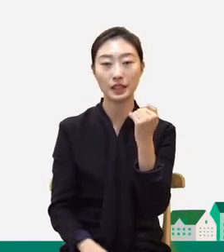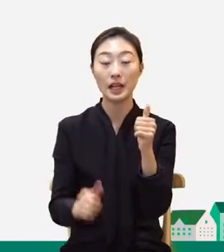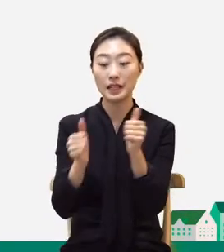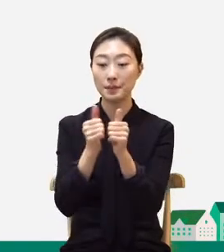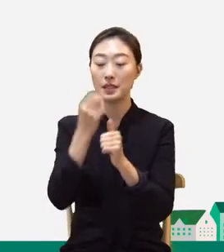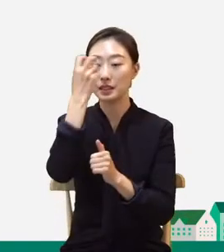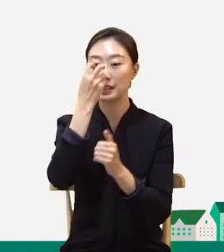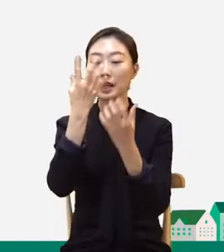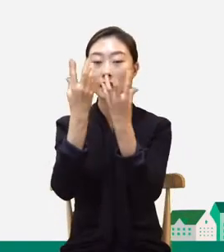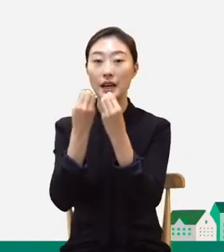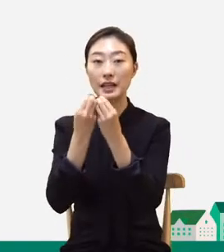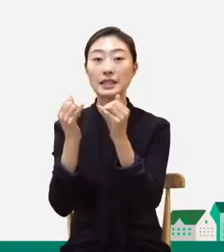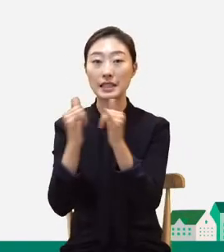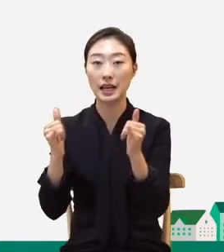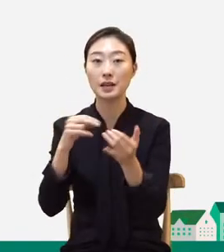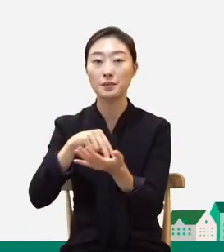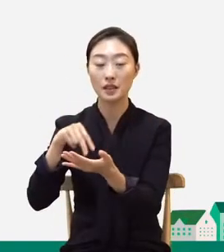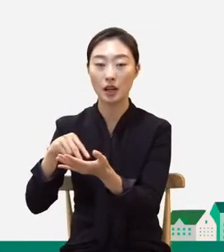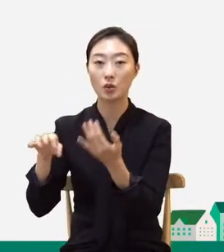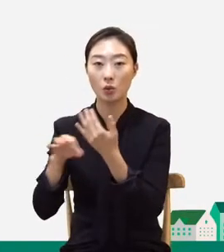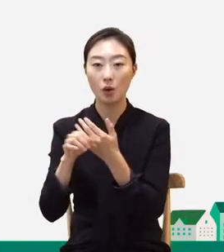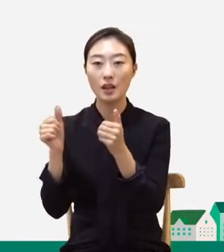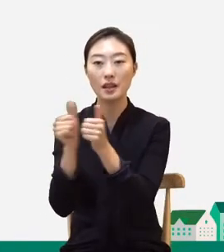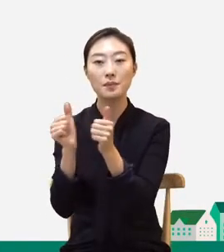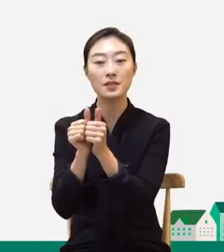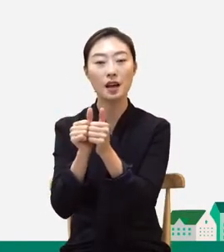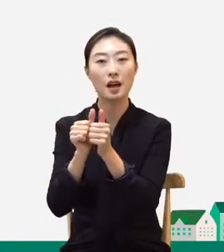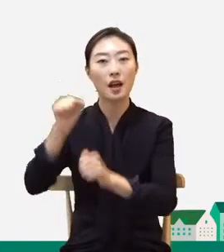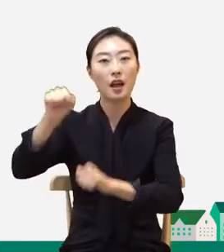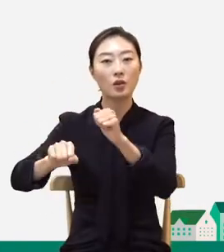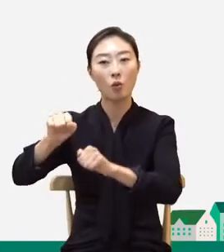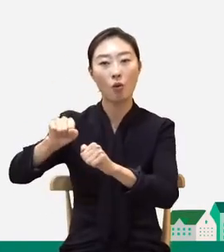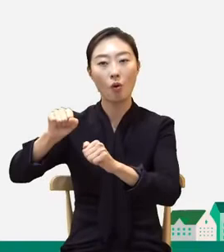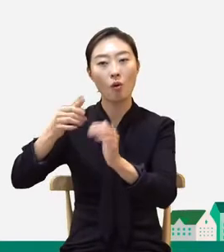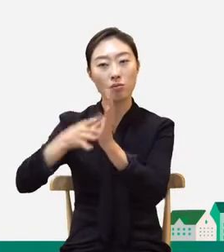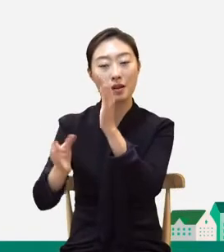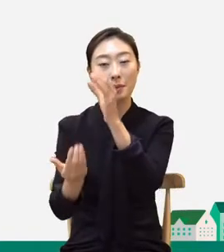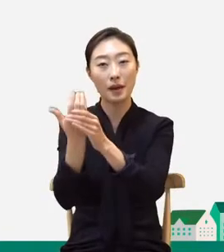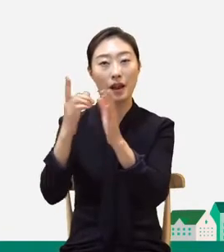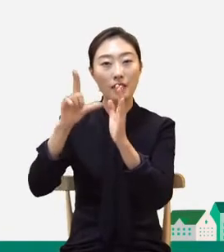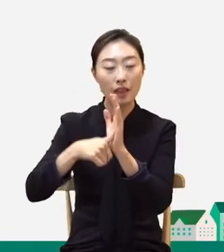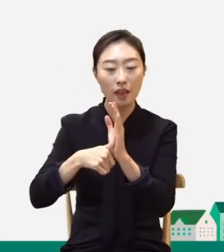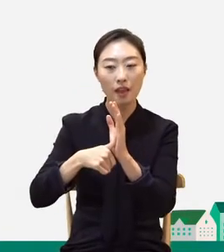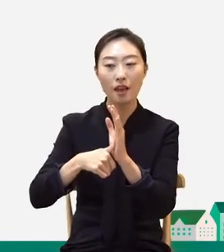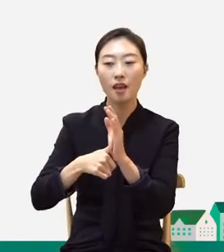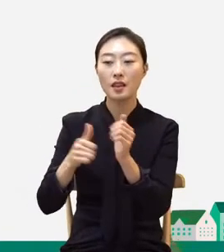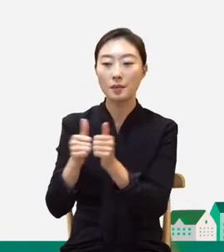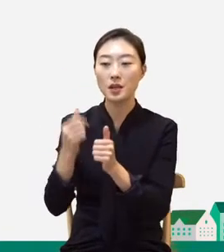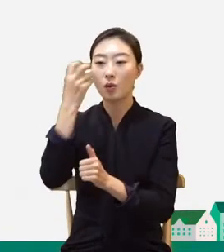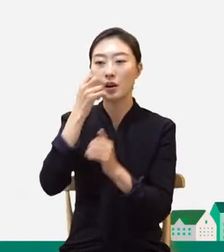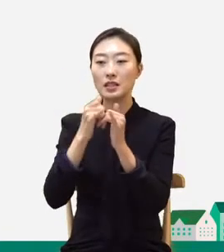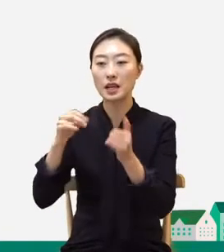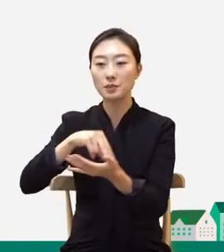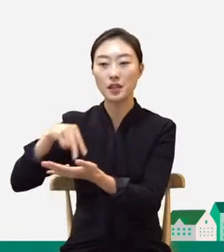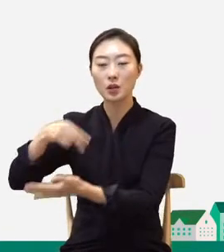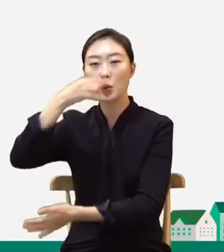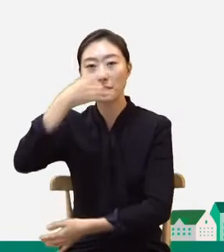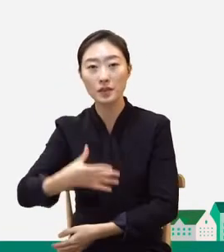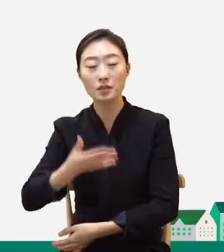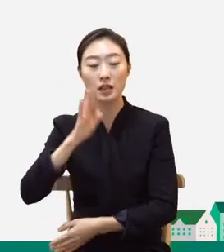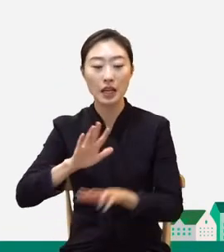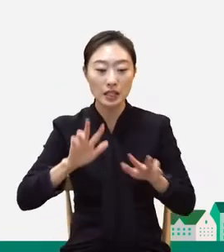사례 관리자일지라도 남자 대상자의 충동 행동 시에는 어려움이 따르겠지만 특히 저희는 여자만으로만 구성되어